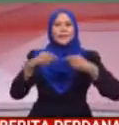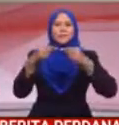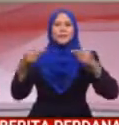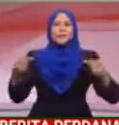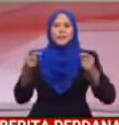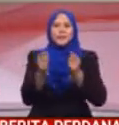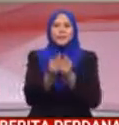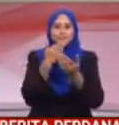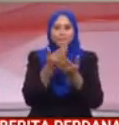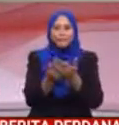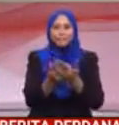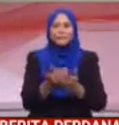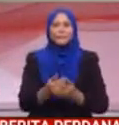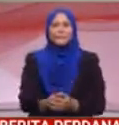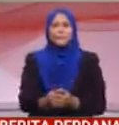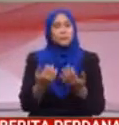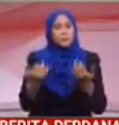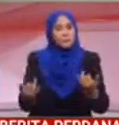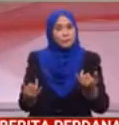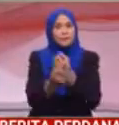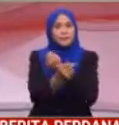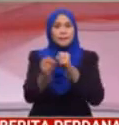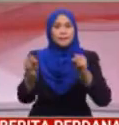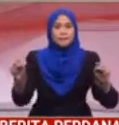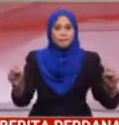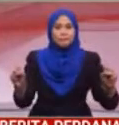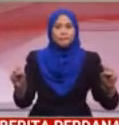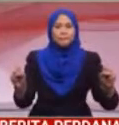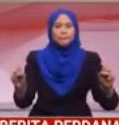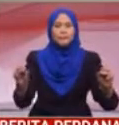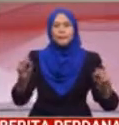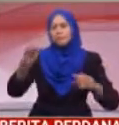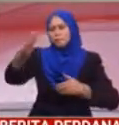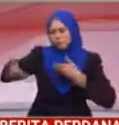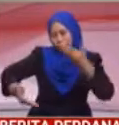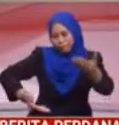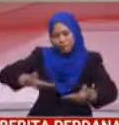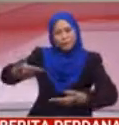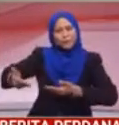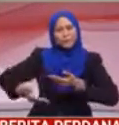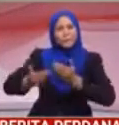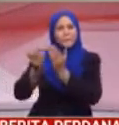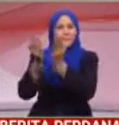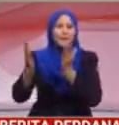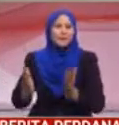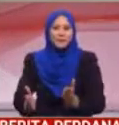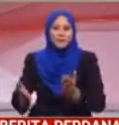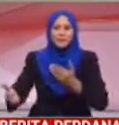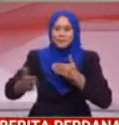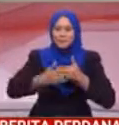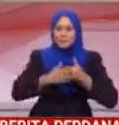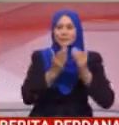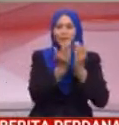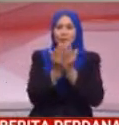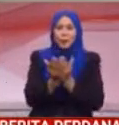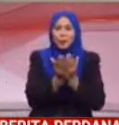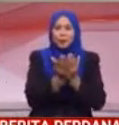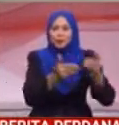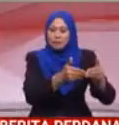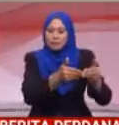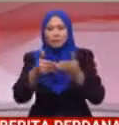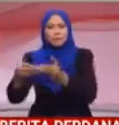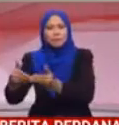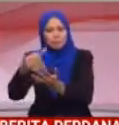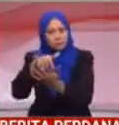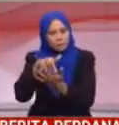baik. Kami sudah bersiap sedia untuk menyambut semua pelajar kembali ke sekolah bagi menyambung sesi